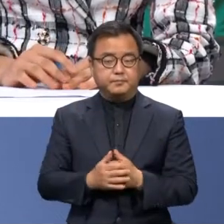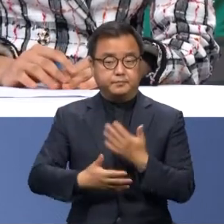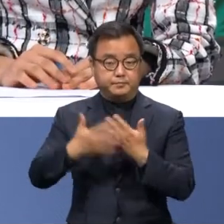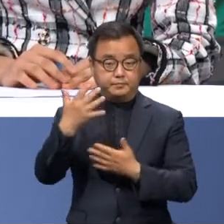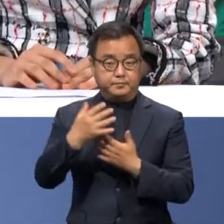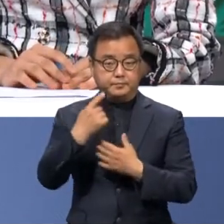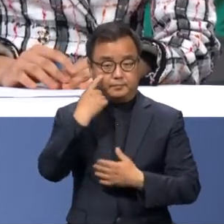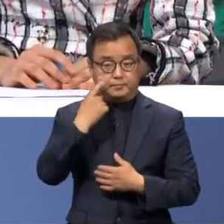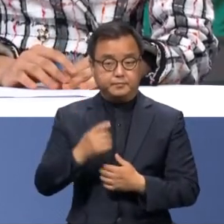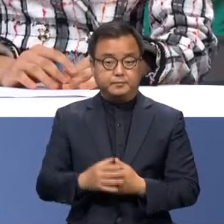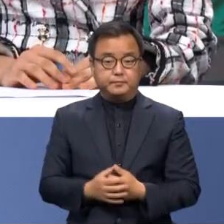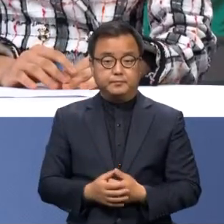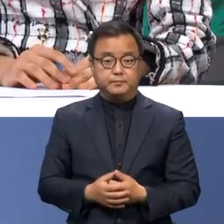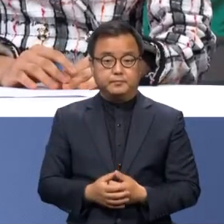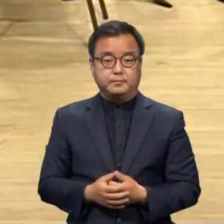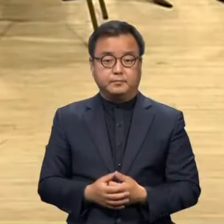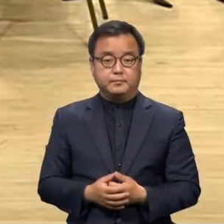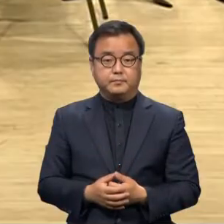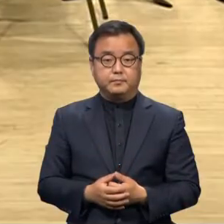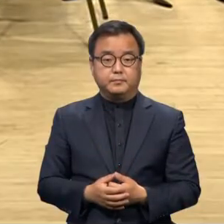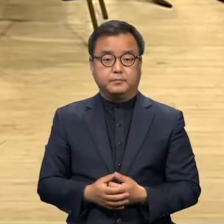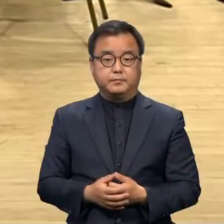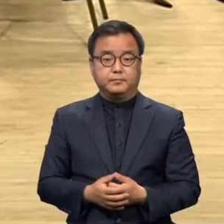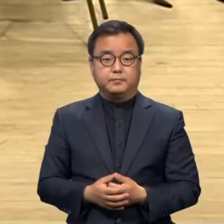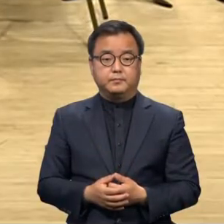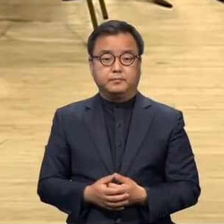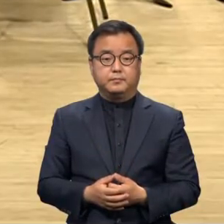영상으로 보시겠습니다.